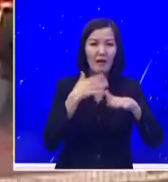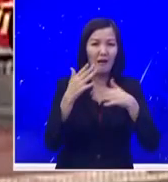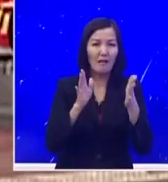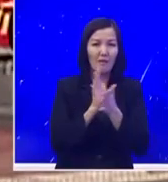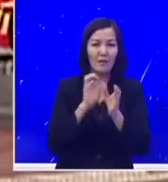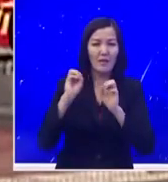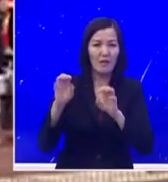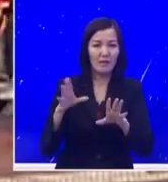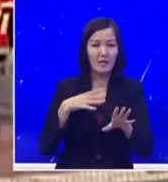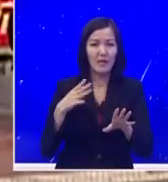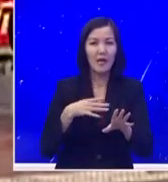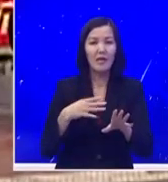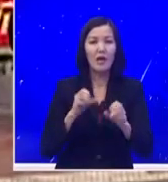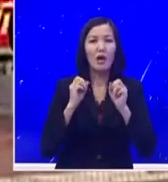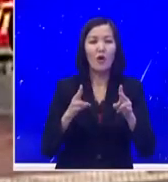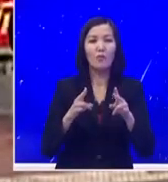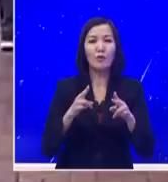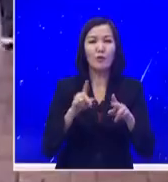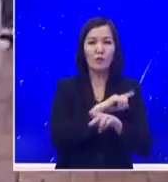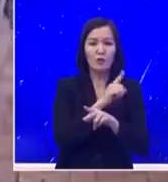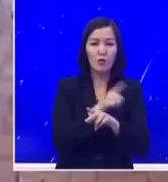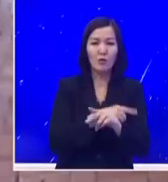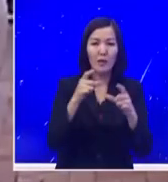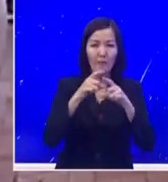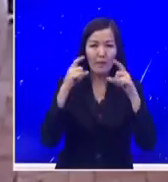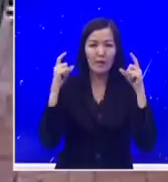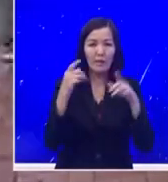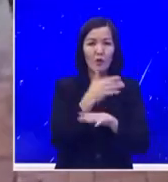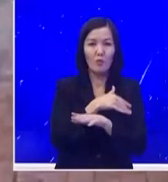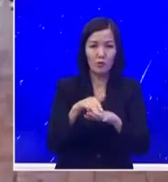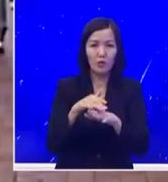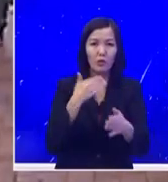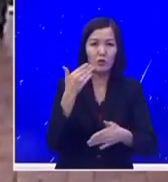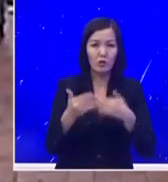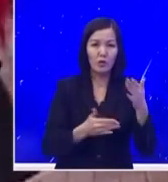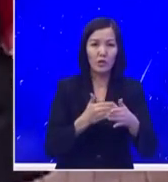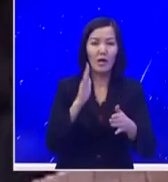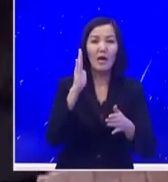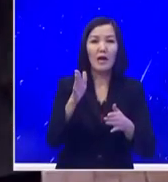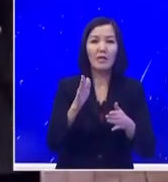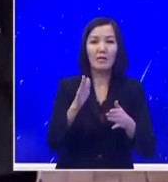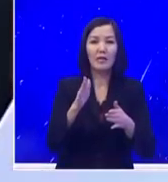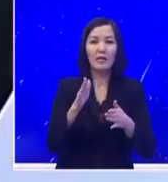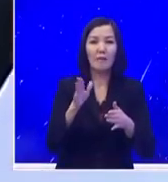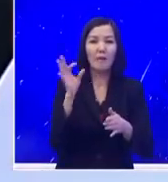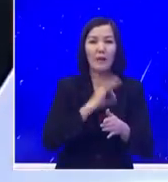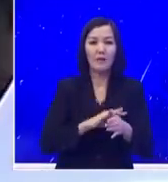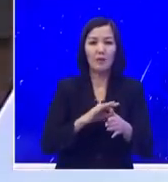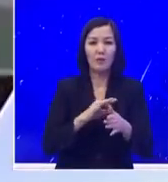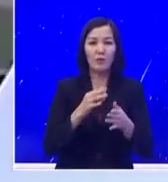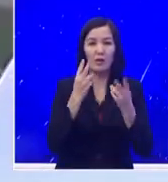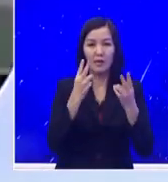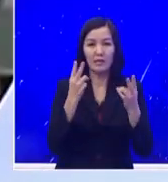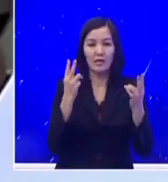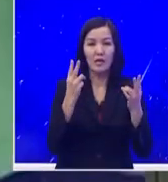таңда қауіптің күшеюіне байланысты тұрғындар маскасыз көшеге шықпайды. Экологтар алда бетперделерді кәдеге жаратуды ойластырса